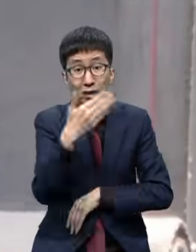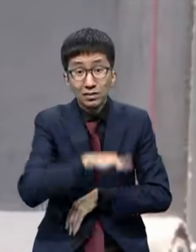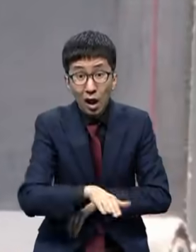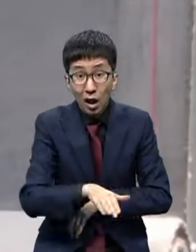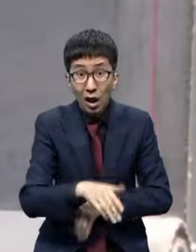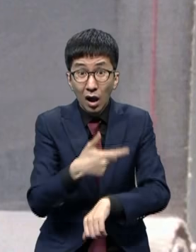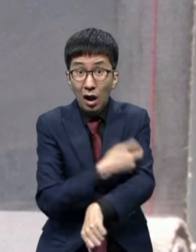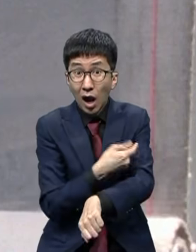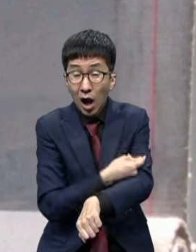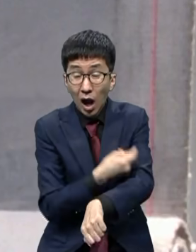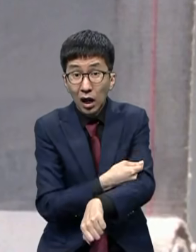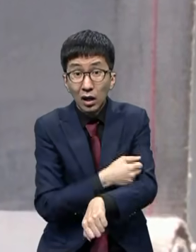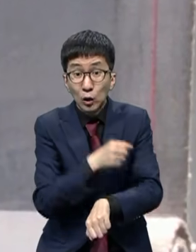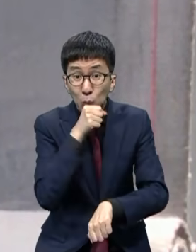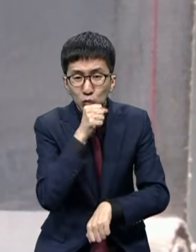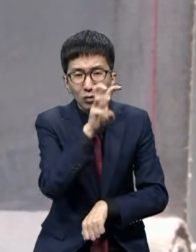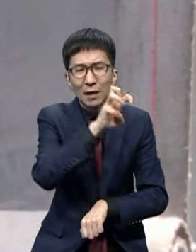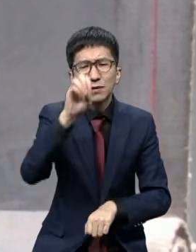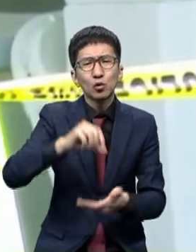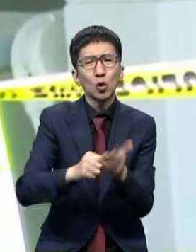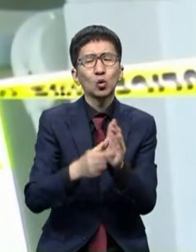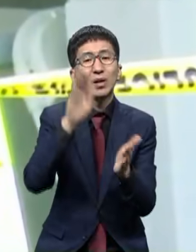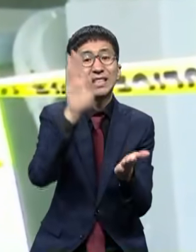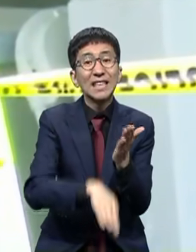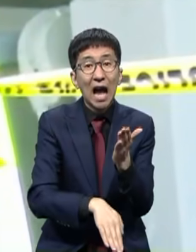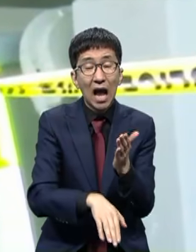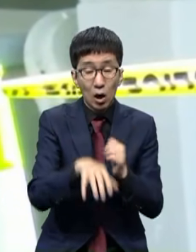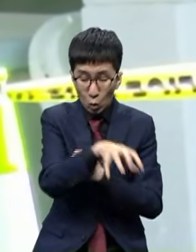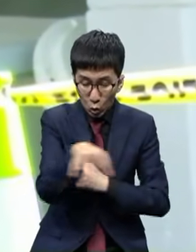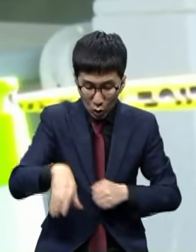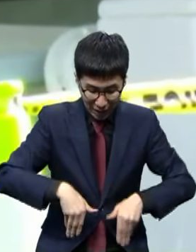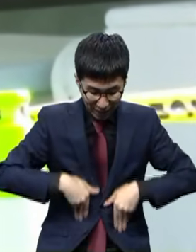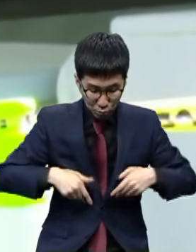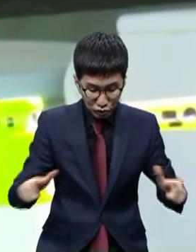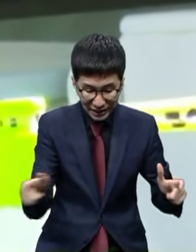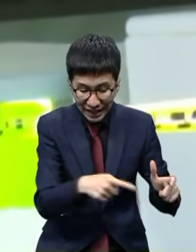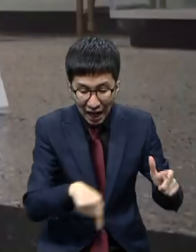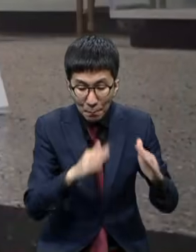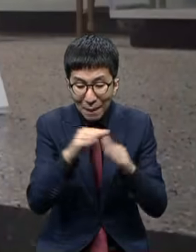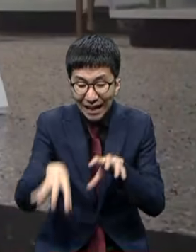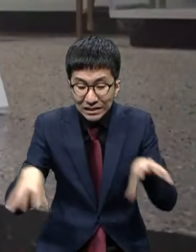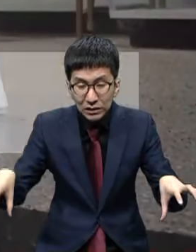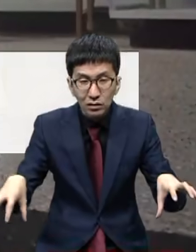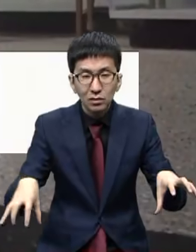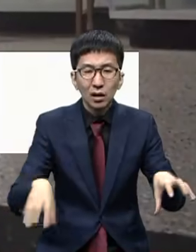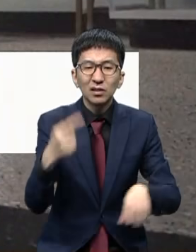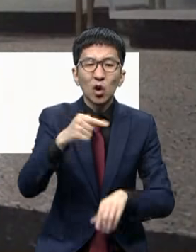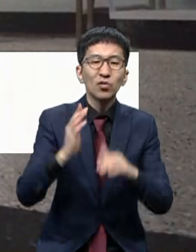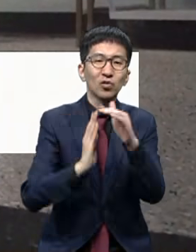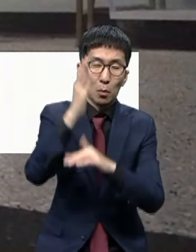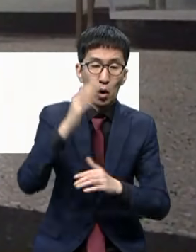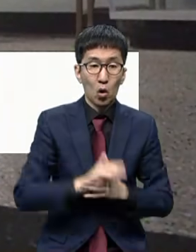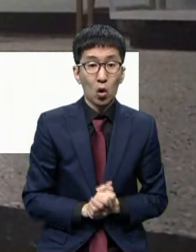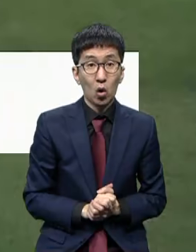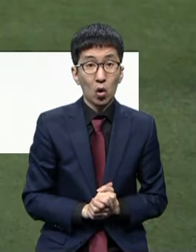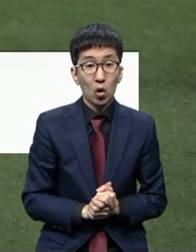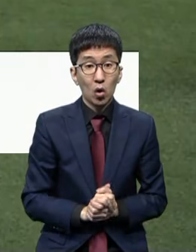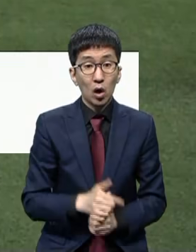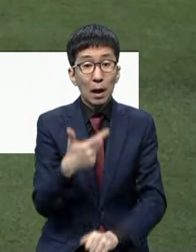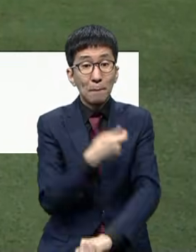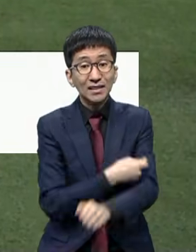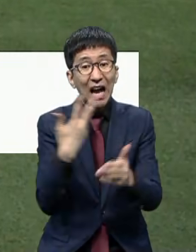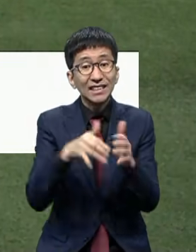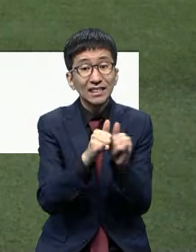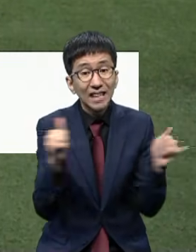접종률이 30%를 밑도는 카운티가 미국 남부를 중심으로 천 곳이 넘습니다. And to be clear, there will likely continue to